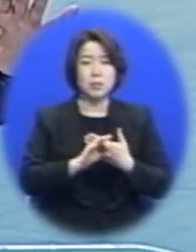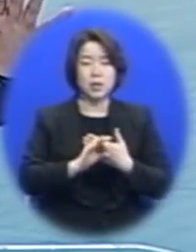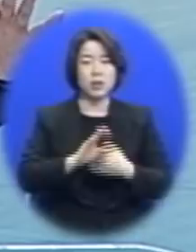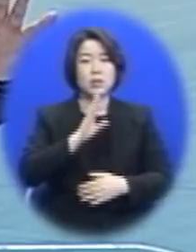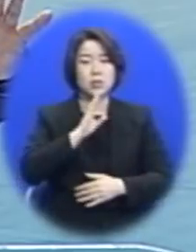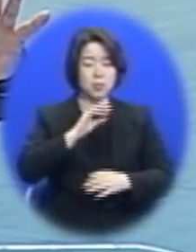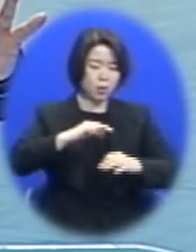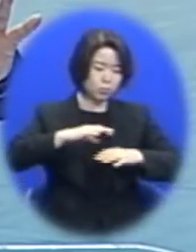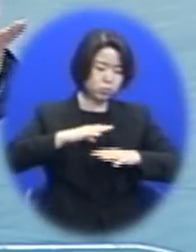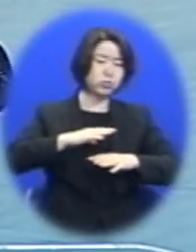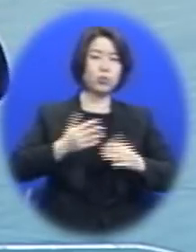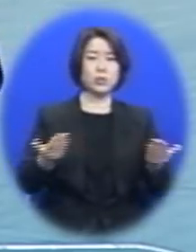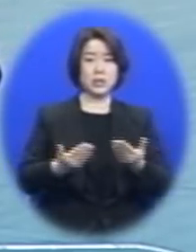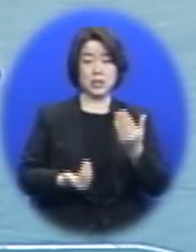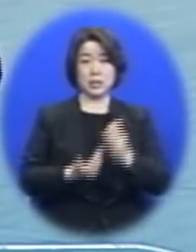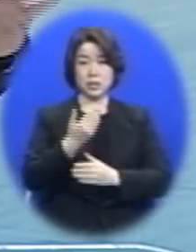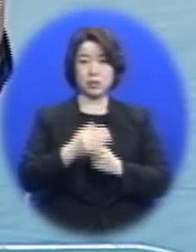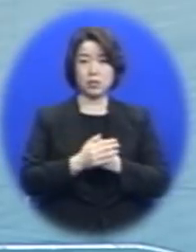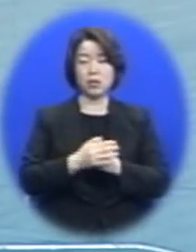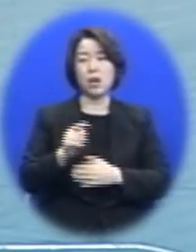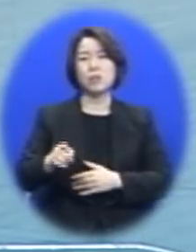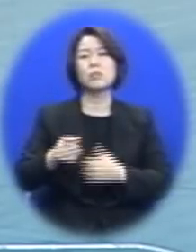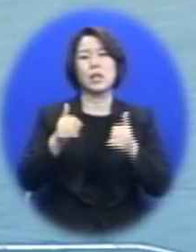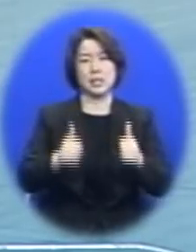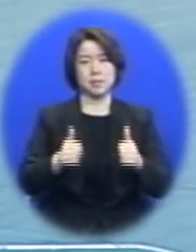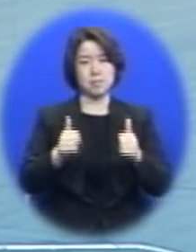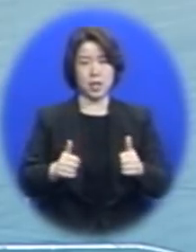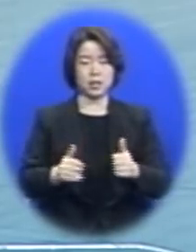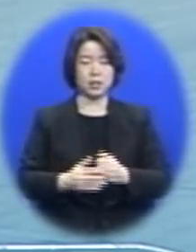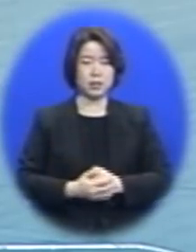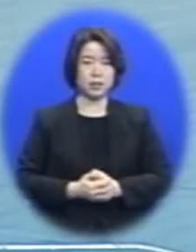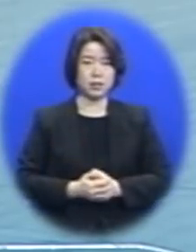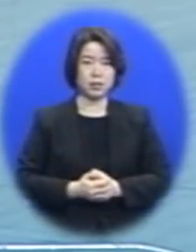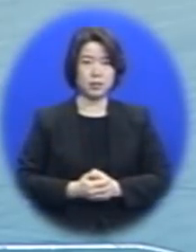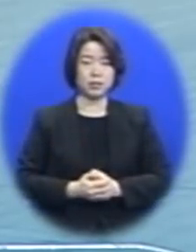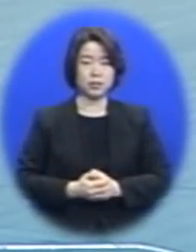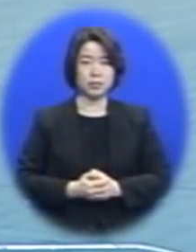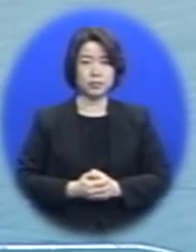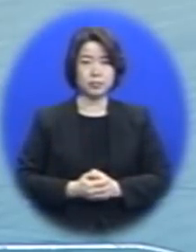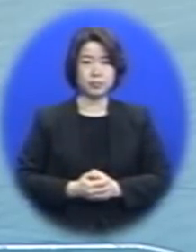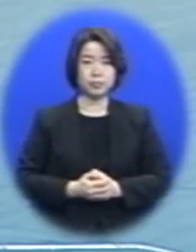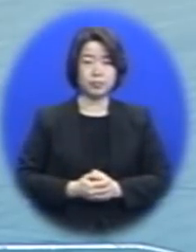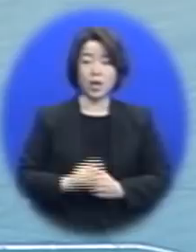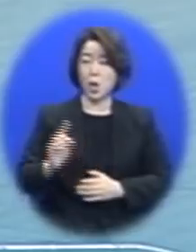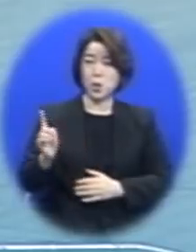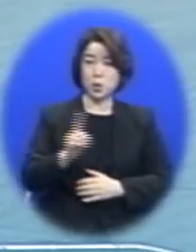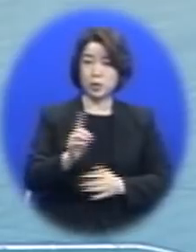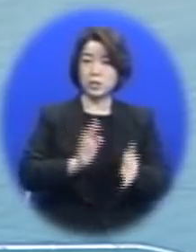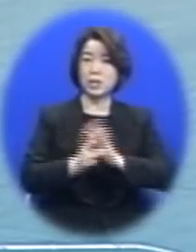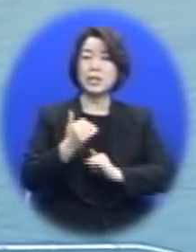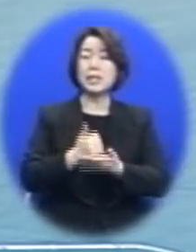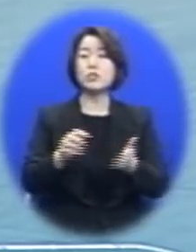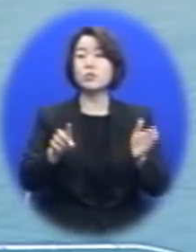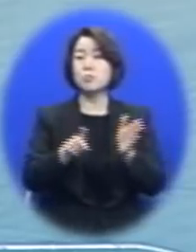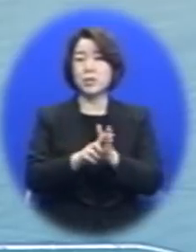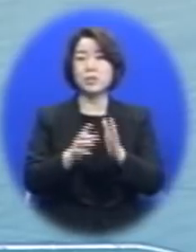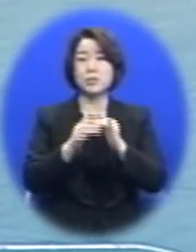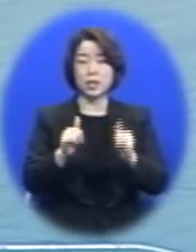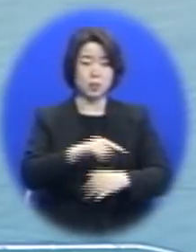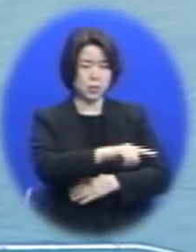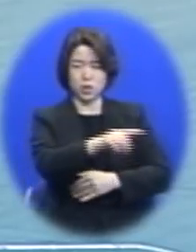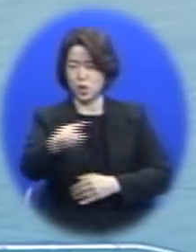무서운 일이 벌어져요 크게 심판인 것입니다 도대체 예수 믿는 사람이 이렇게 많은데도